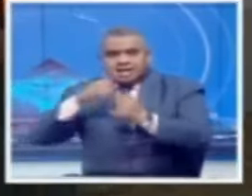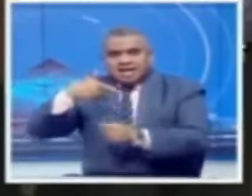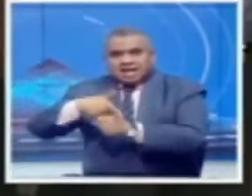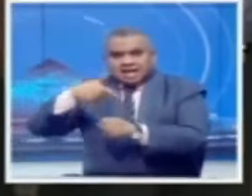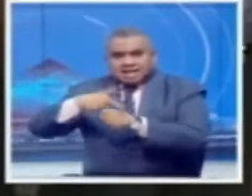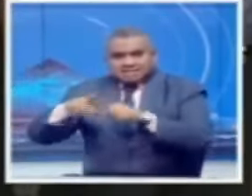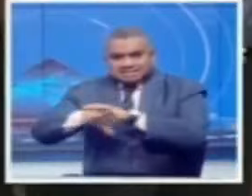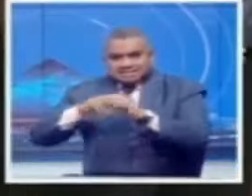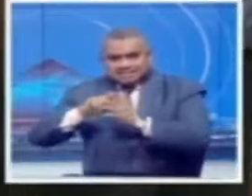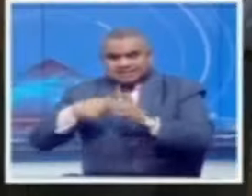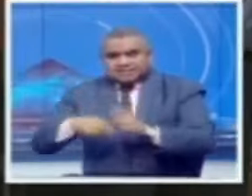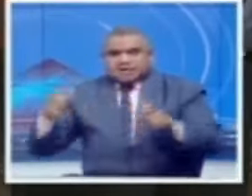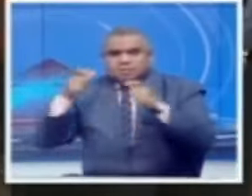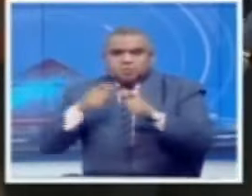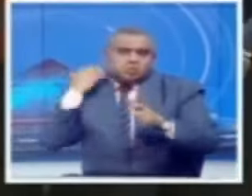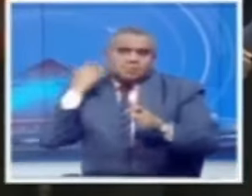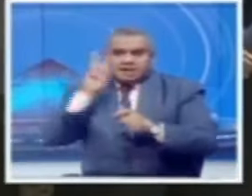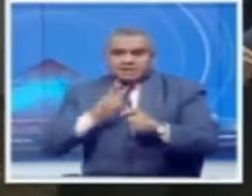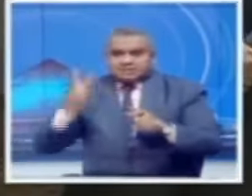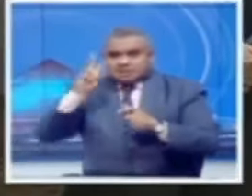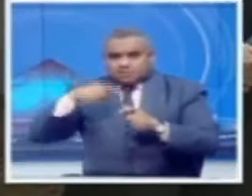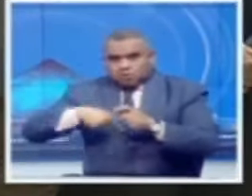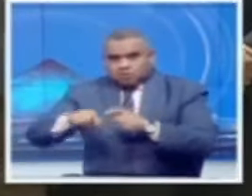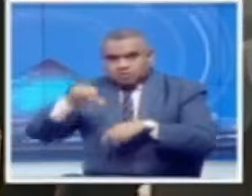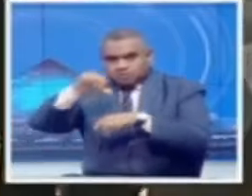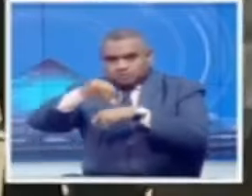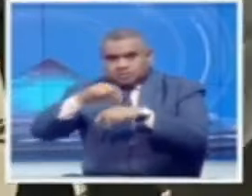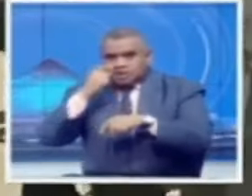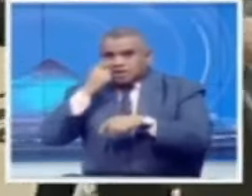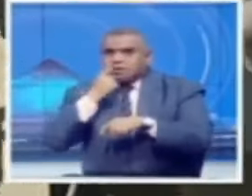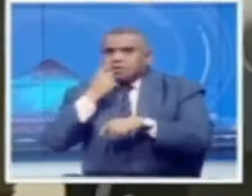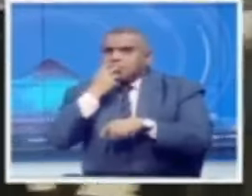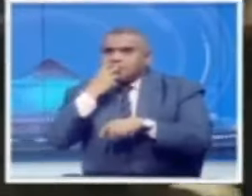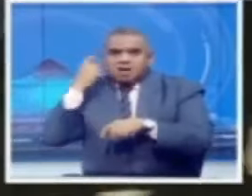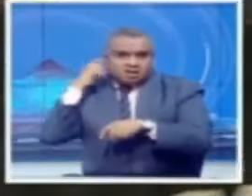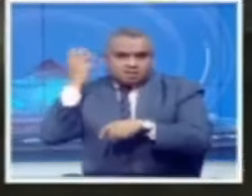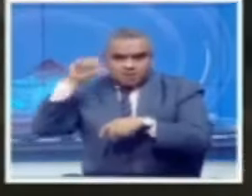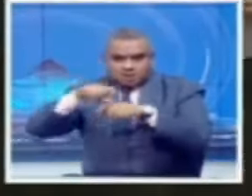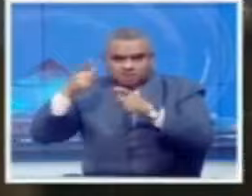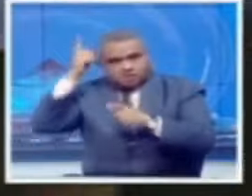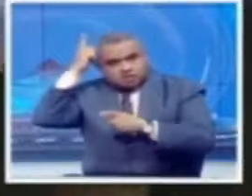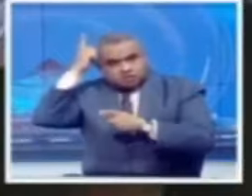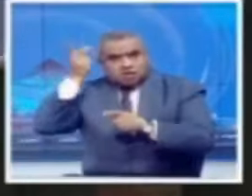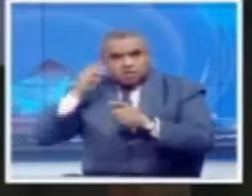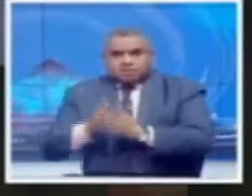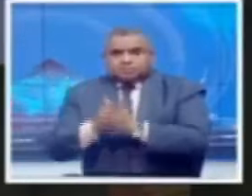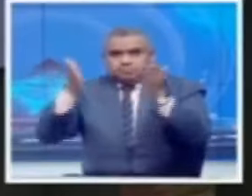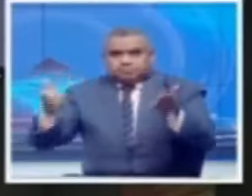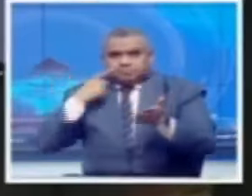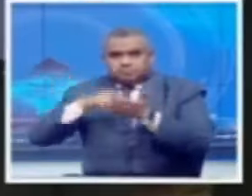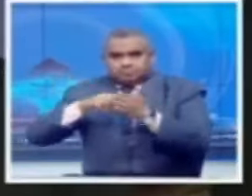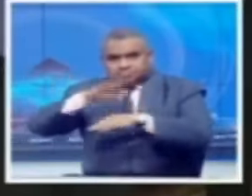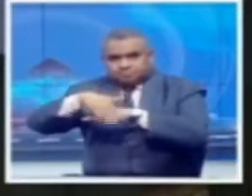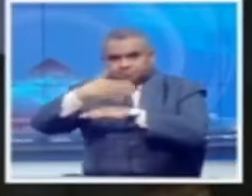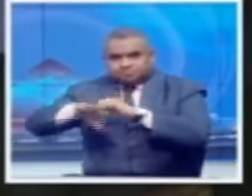المستخدمة في مؤتمر COP27 المقامة بمنطقة نبق. عقب ذلك تم استعراض الخطة الجاري